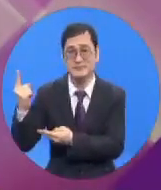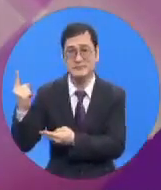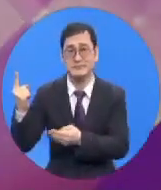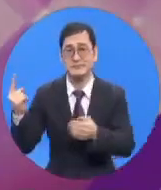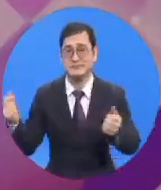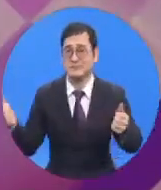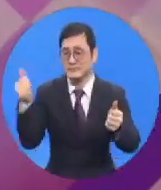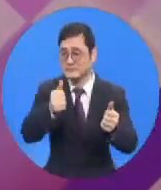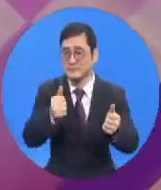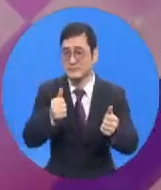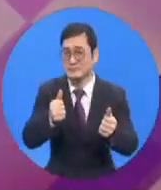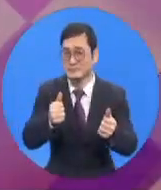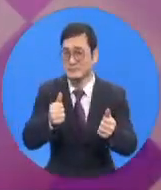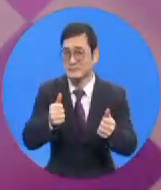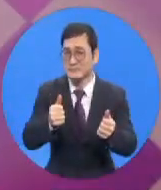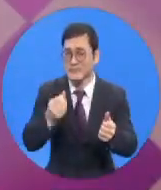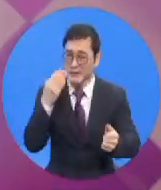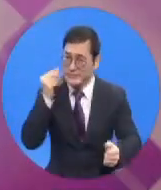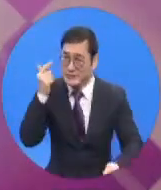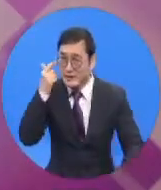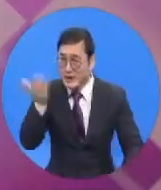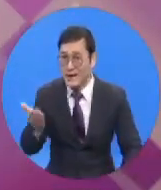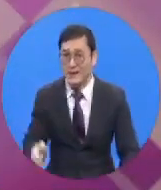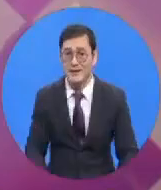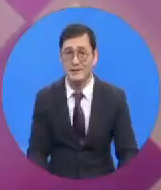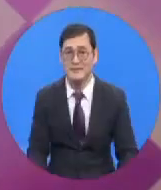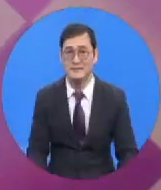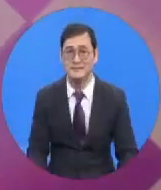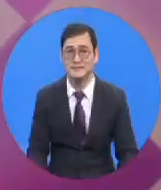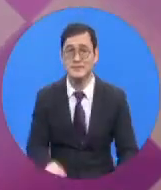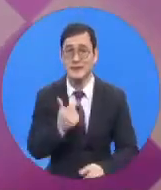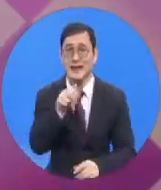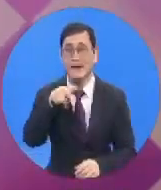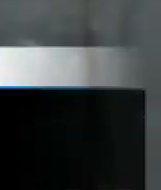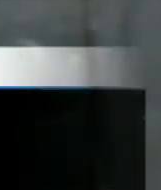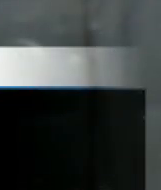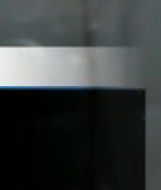선언을 했습니다. 그런데 이 사람을 지목했습니다. 한번 보시죠.